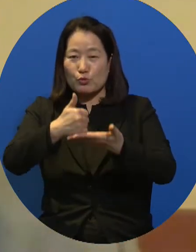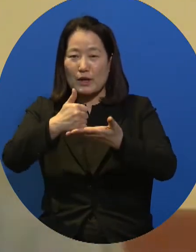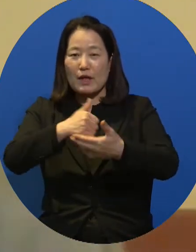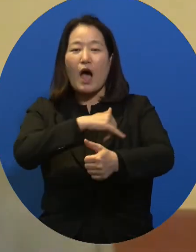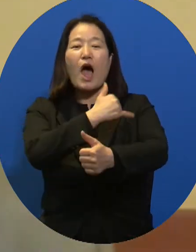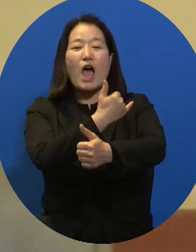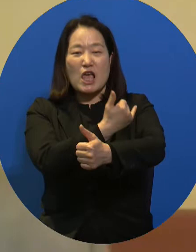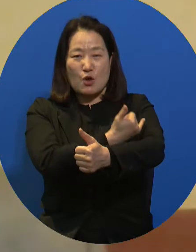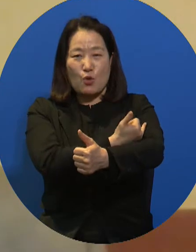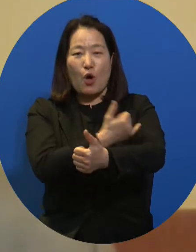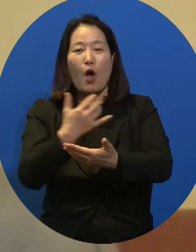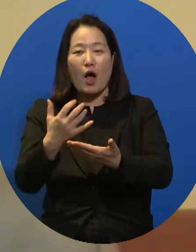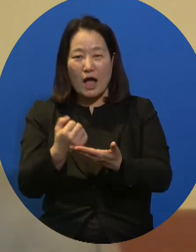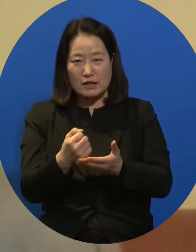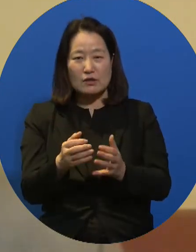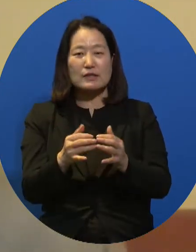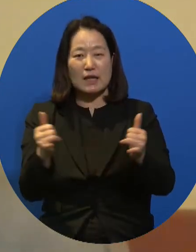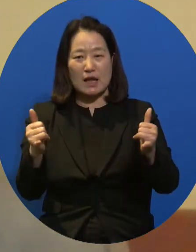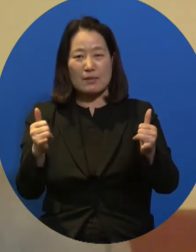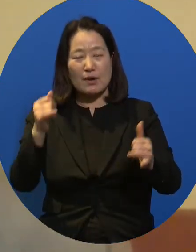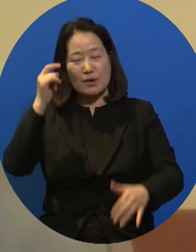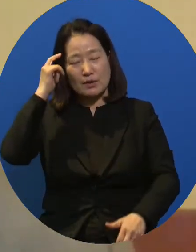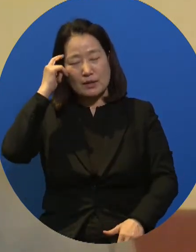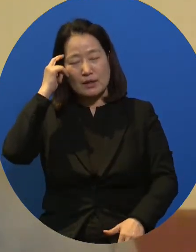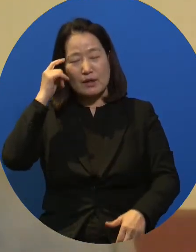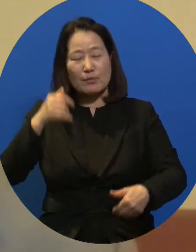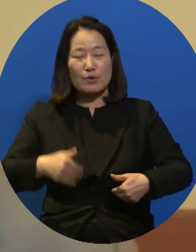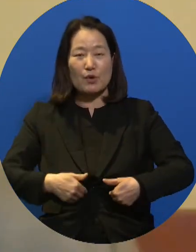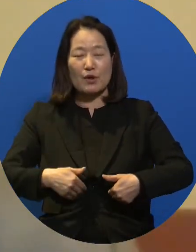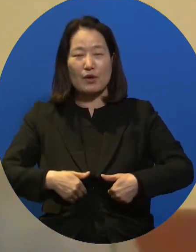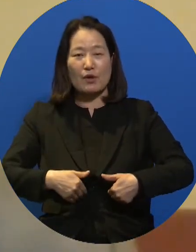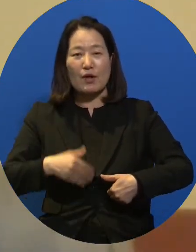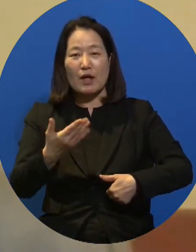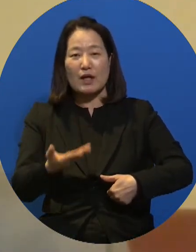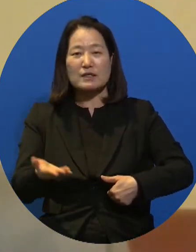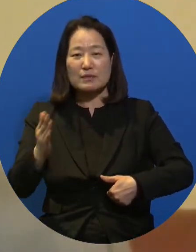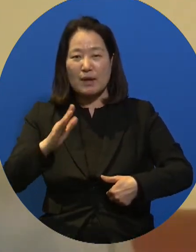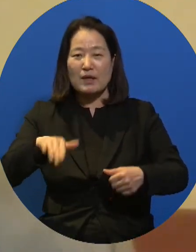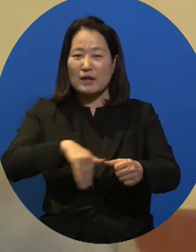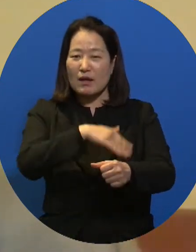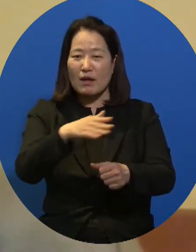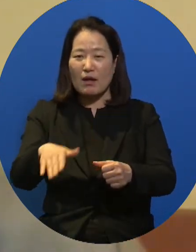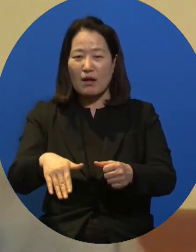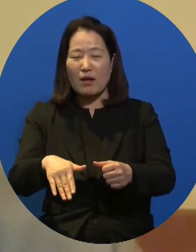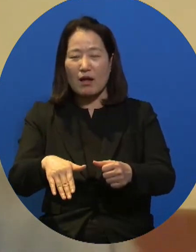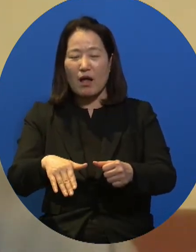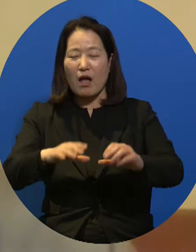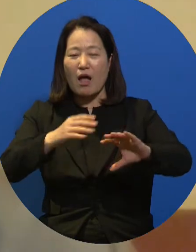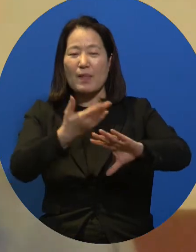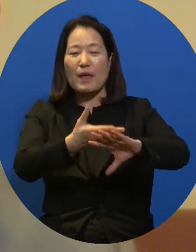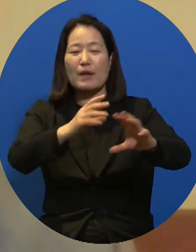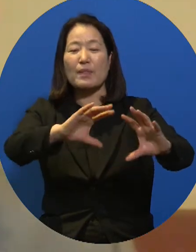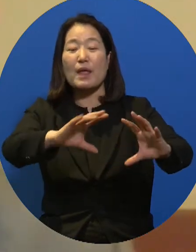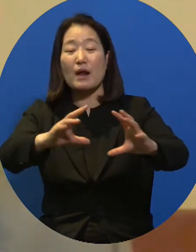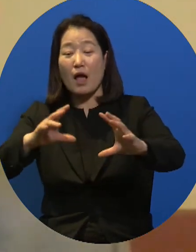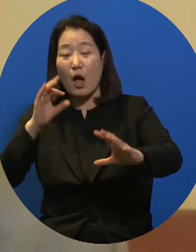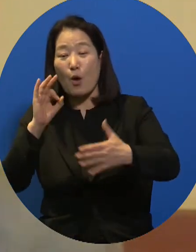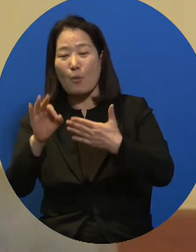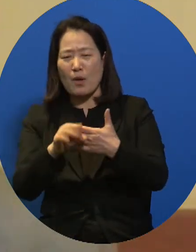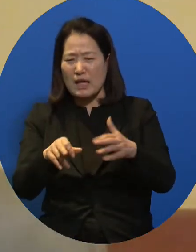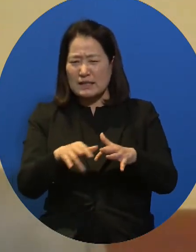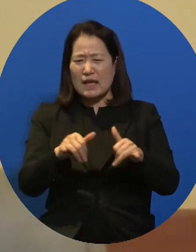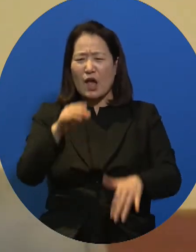접근하게 되었습니다. 그렇지만 그럼에도 불구하고 많은 국가에서 장애를